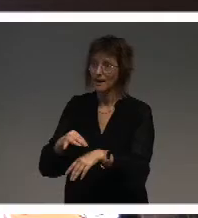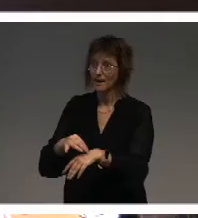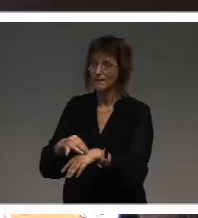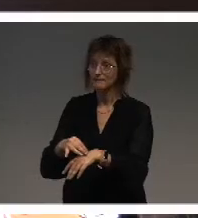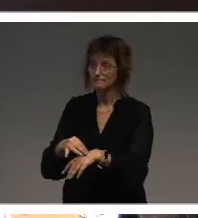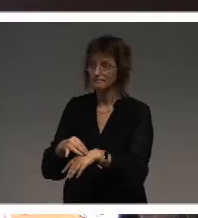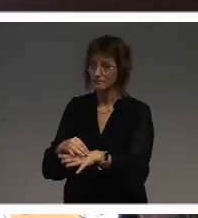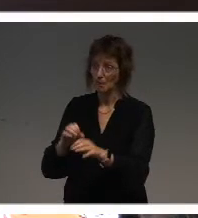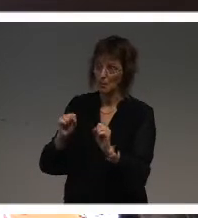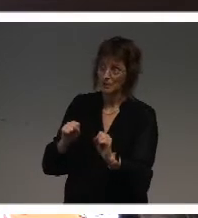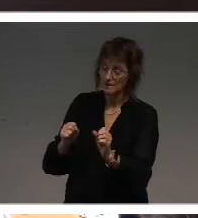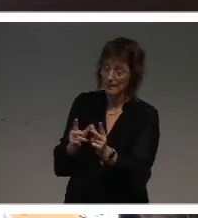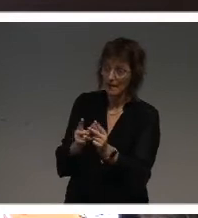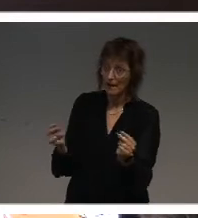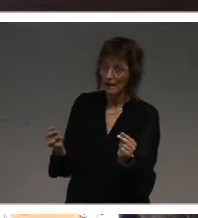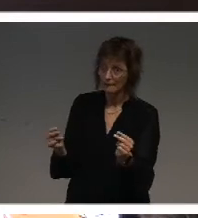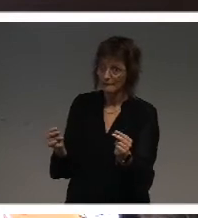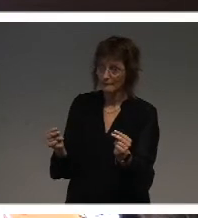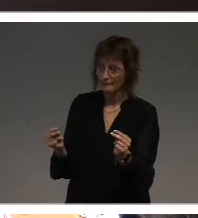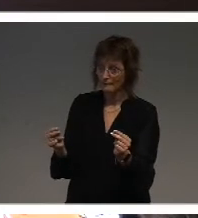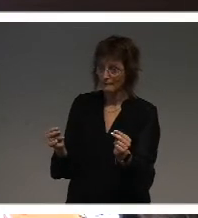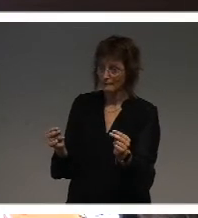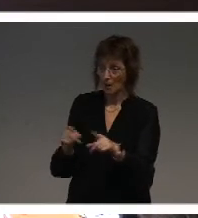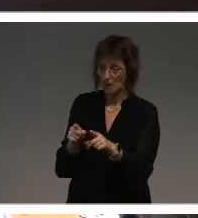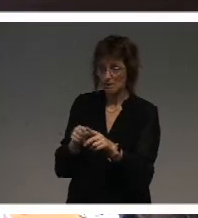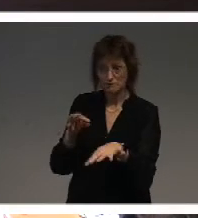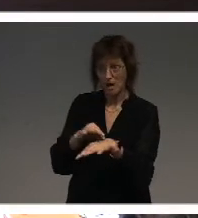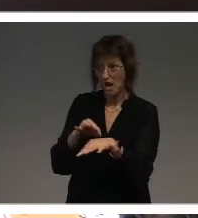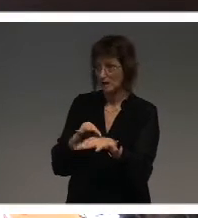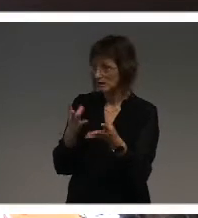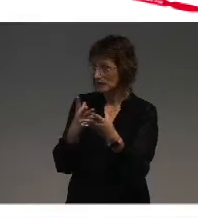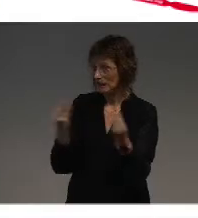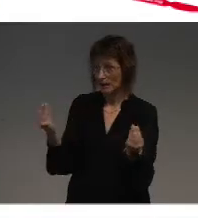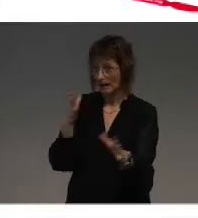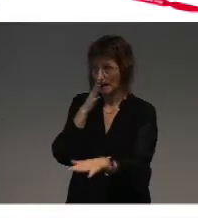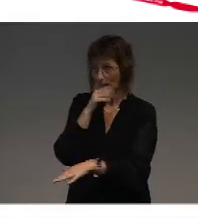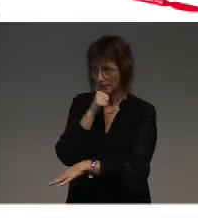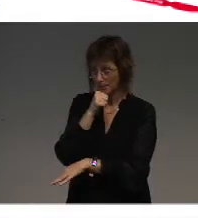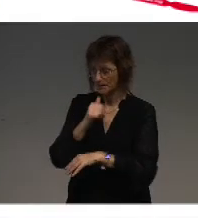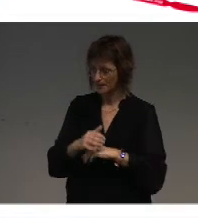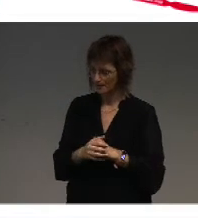être graves et chroniques. Alors, je disais tout à l'heure que